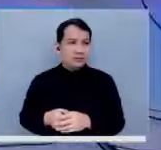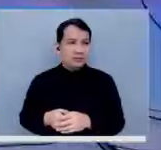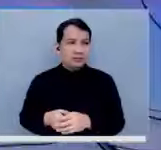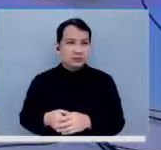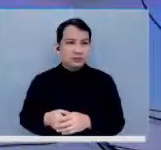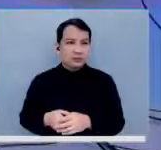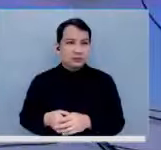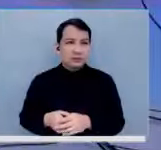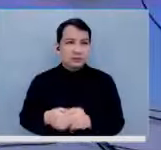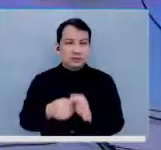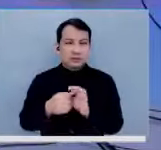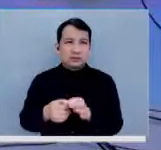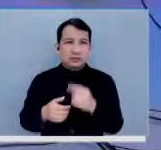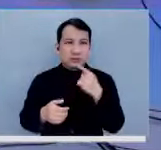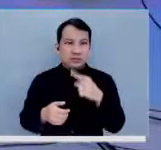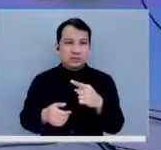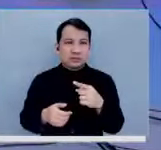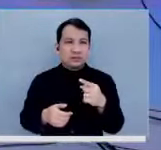torpe.